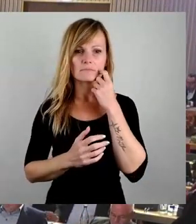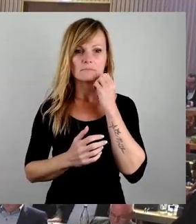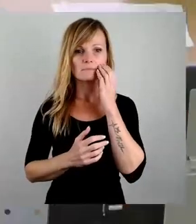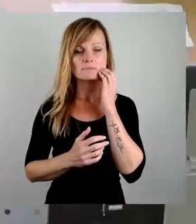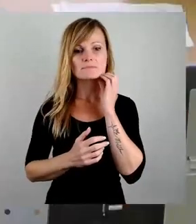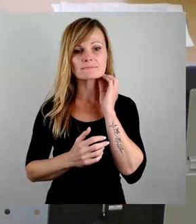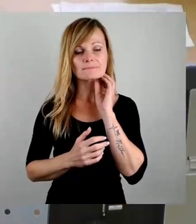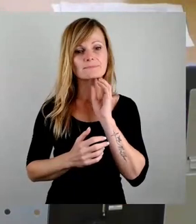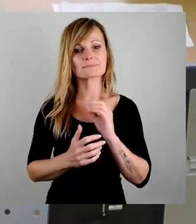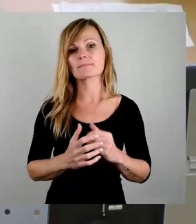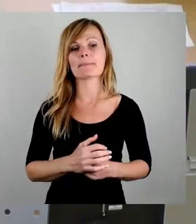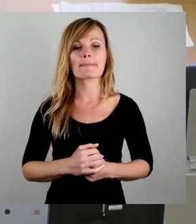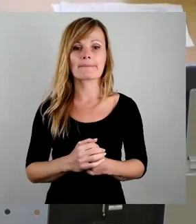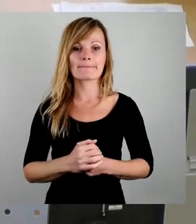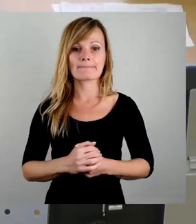Also,